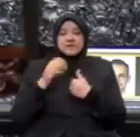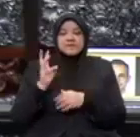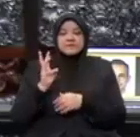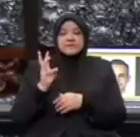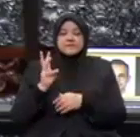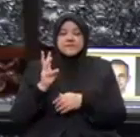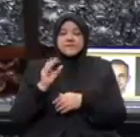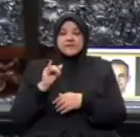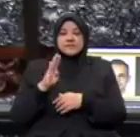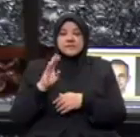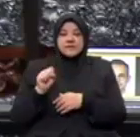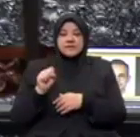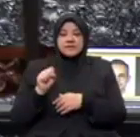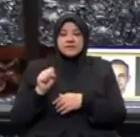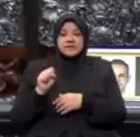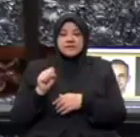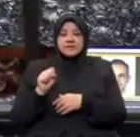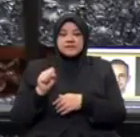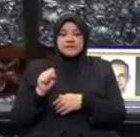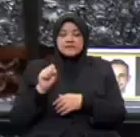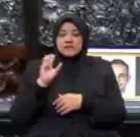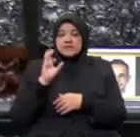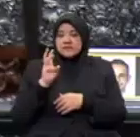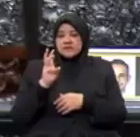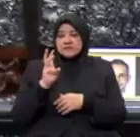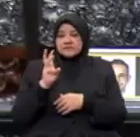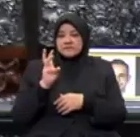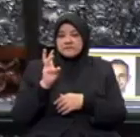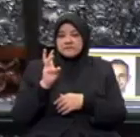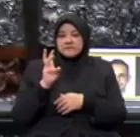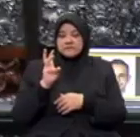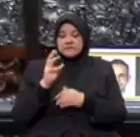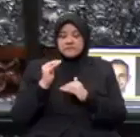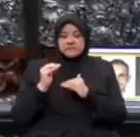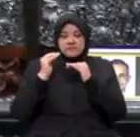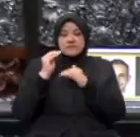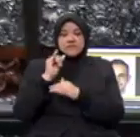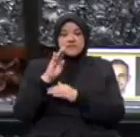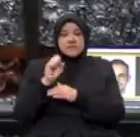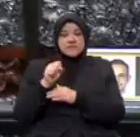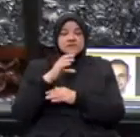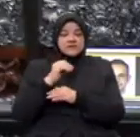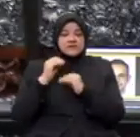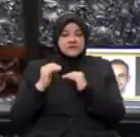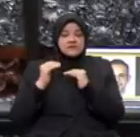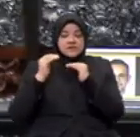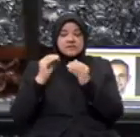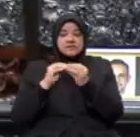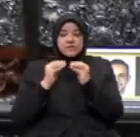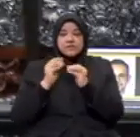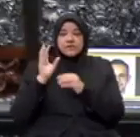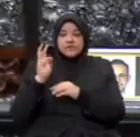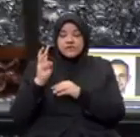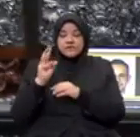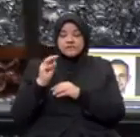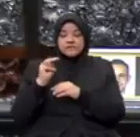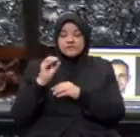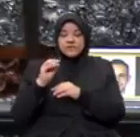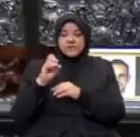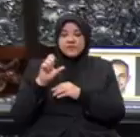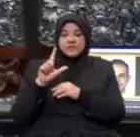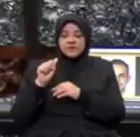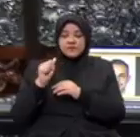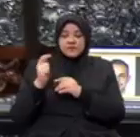6 IBS ya. 6 tahap IBS, dan tahap yang ke-6 itu modular